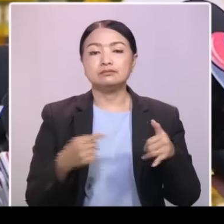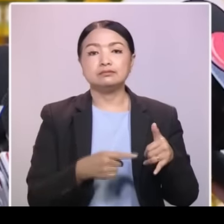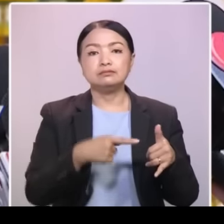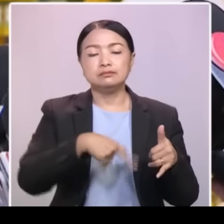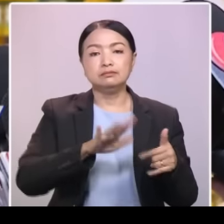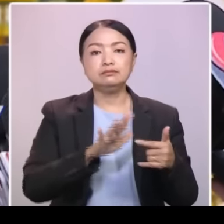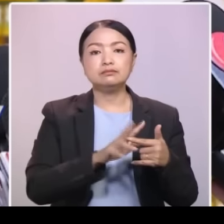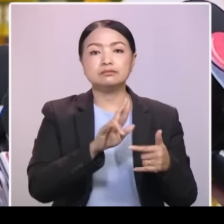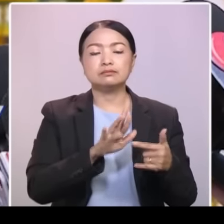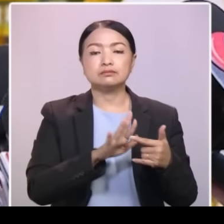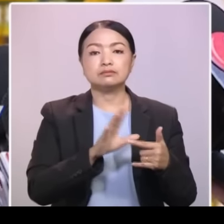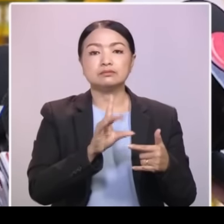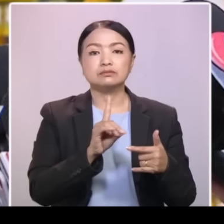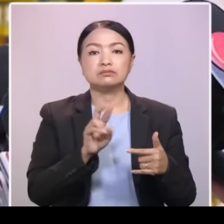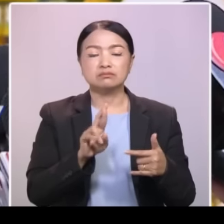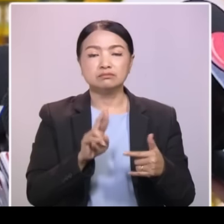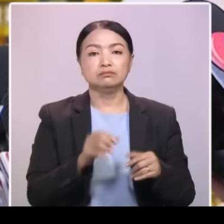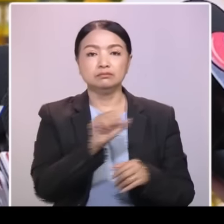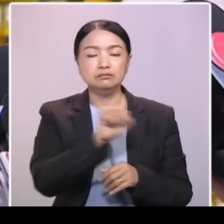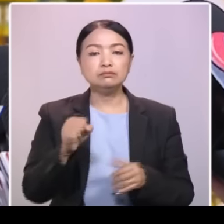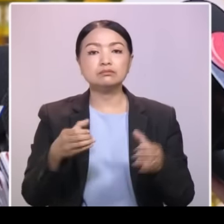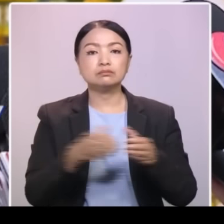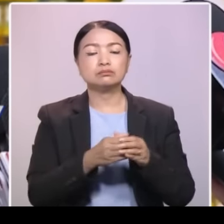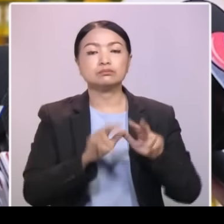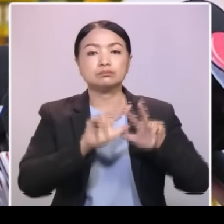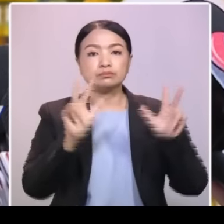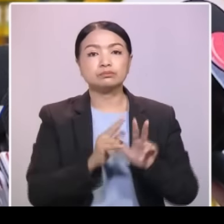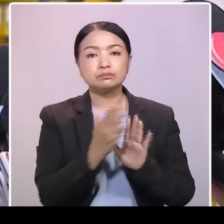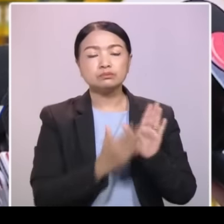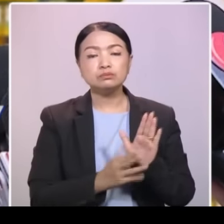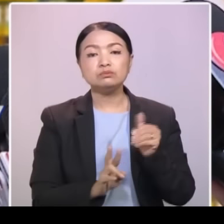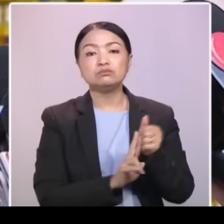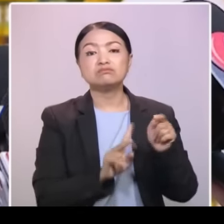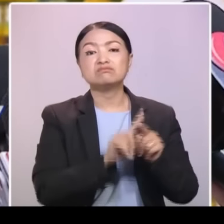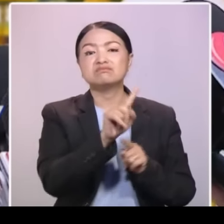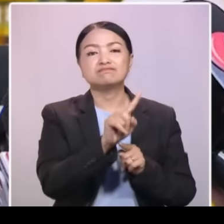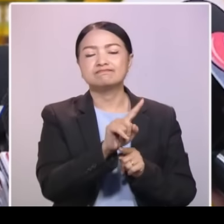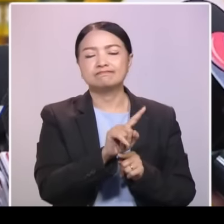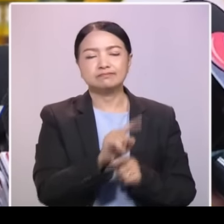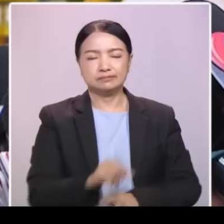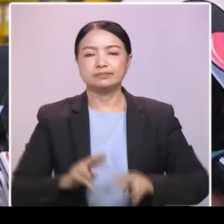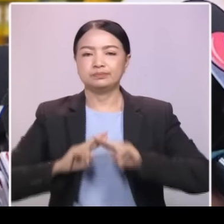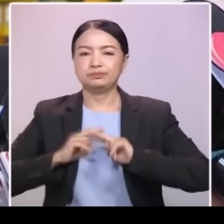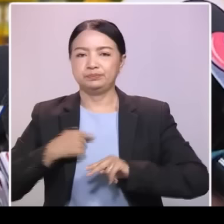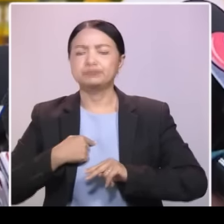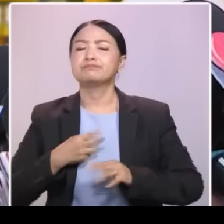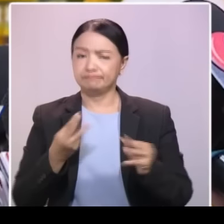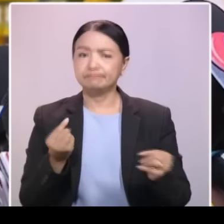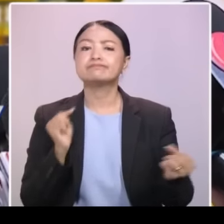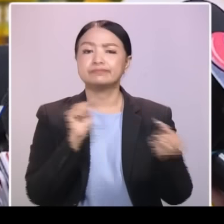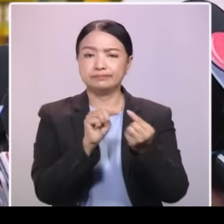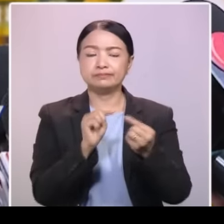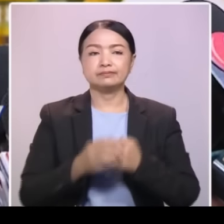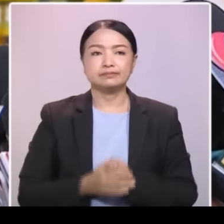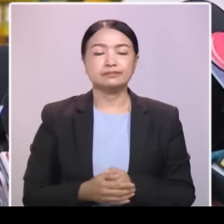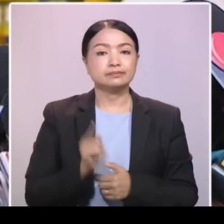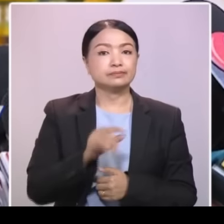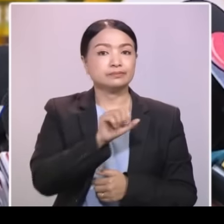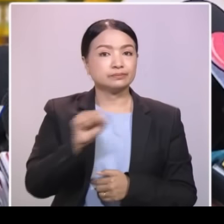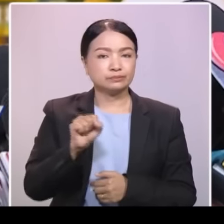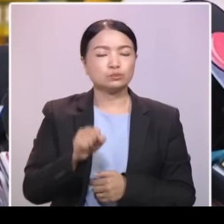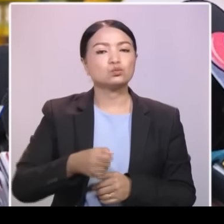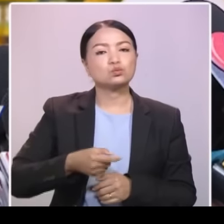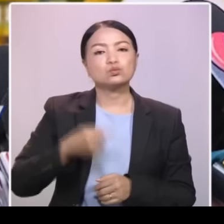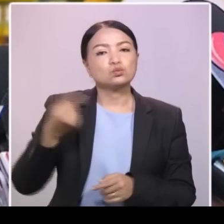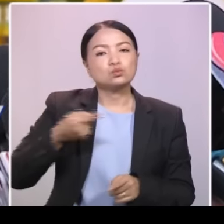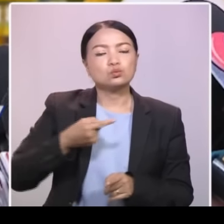ศนานันทกุลสสพรรคภูมิใจไทยเป็นแคนดิเดตรองประธานคนที่1นั้นส่วนตัวมองว่ามีความเหมาะสมเนื่องจากเป็นสสมาหลายส